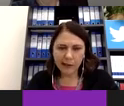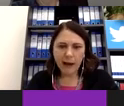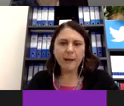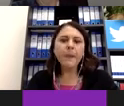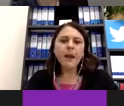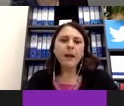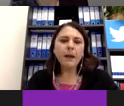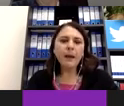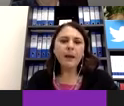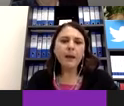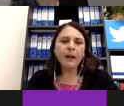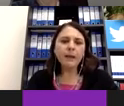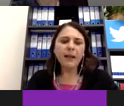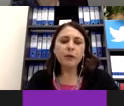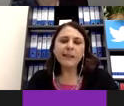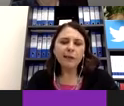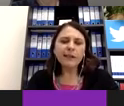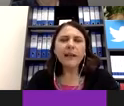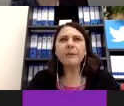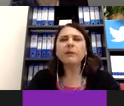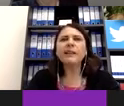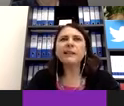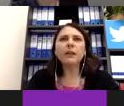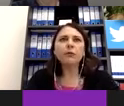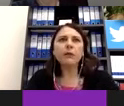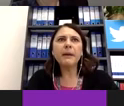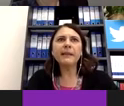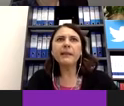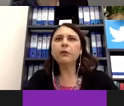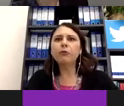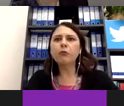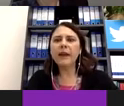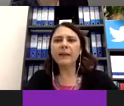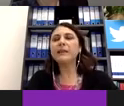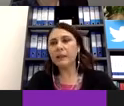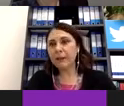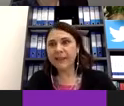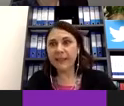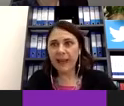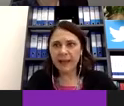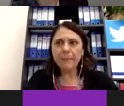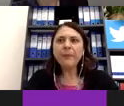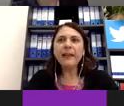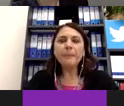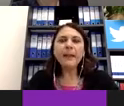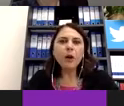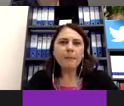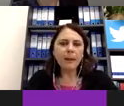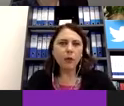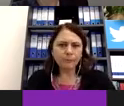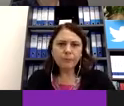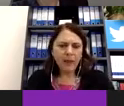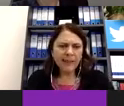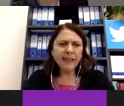istituzionali. Eh attori istituzionali che abbiamo selezionato sulla base di due di tre diversi criteri. Il primo